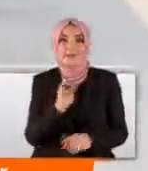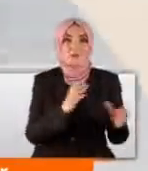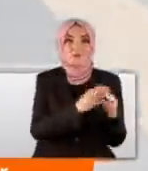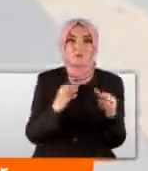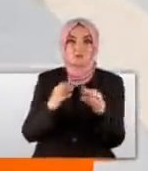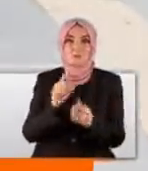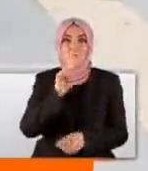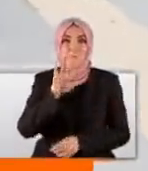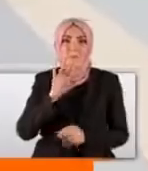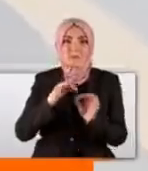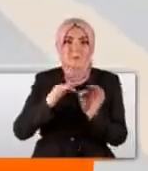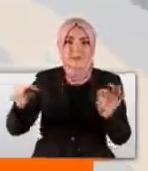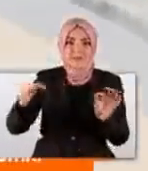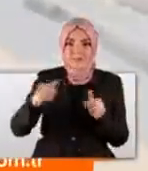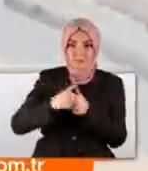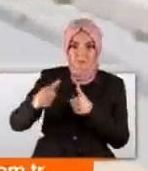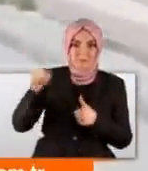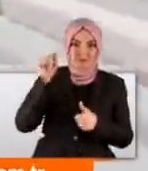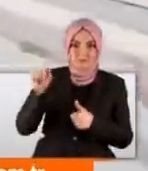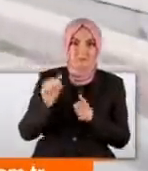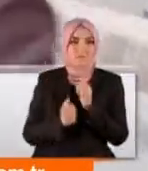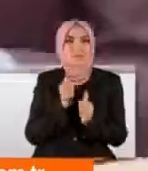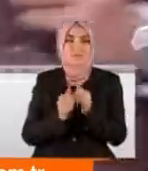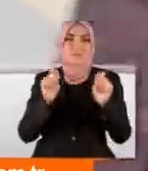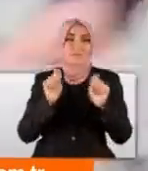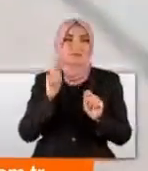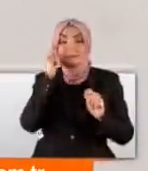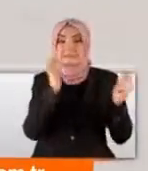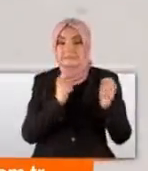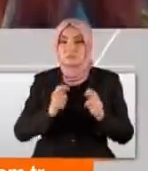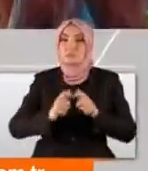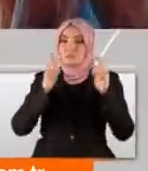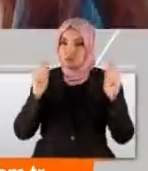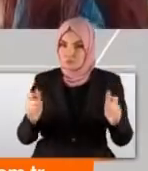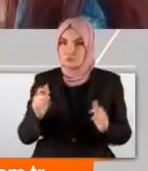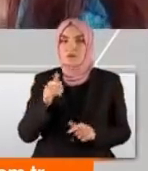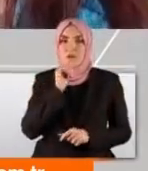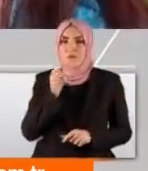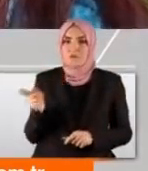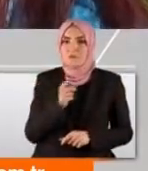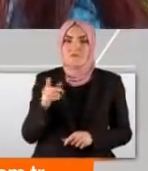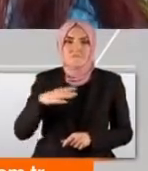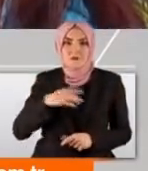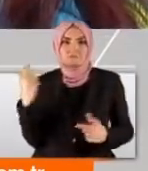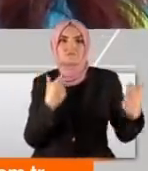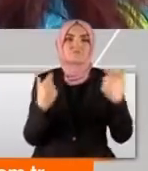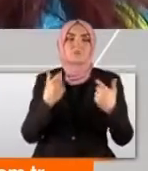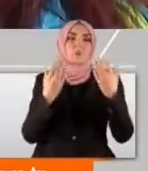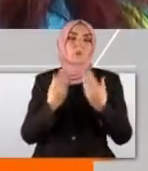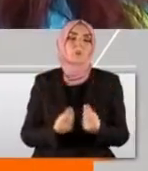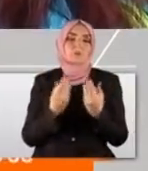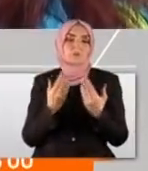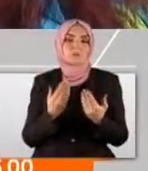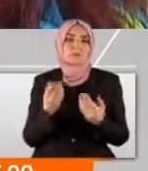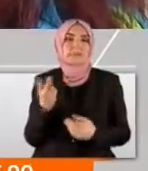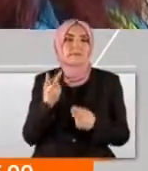başladı. Alkollüydüler ve o tartışma giderek büyüdü ve burada silah çekildi. Arkadaş mıymış peki yoksa iki farklı grup mu? İki